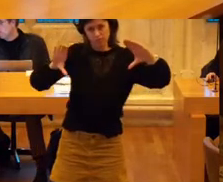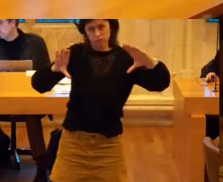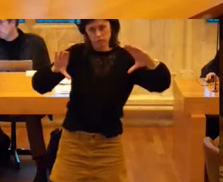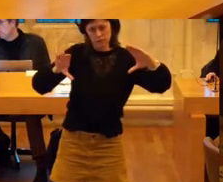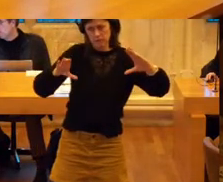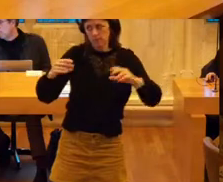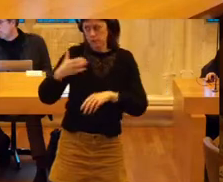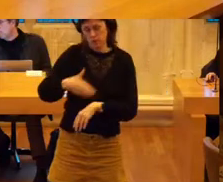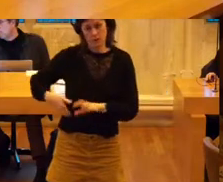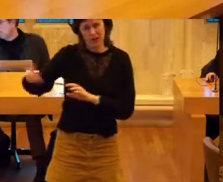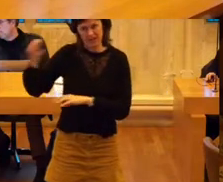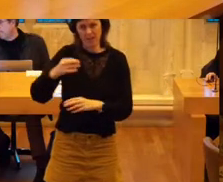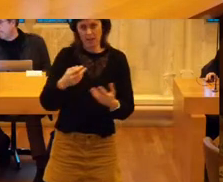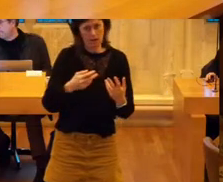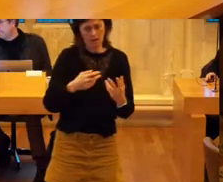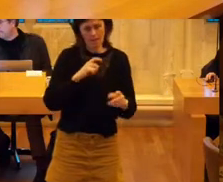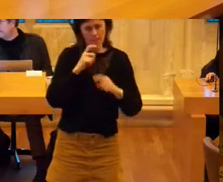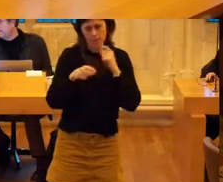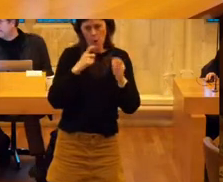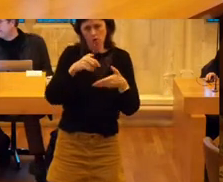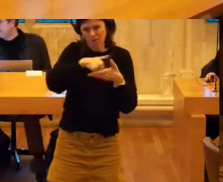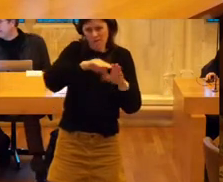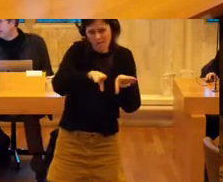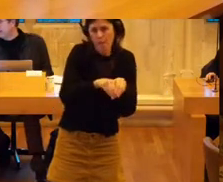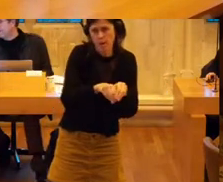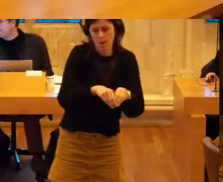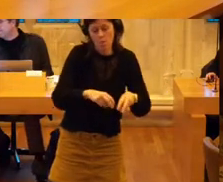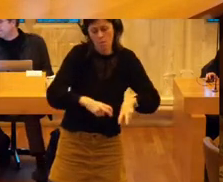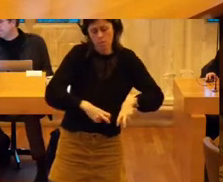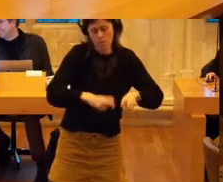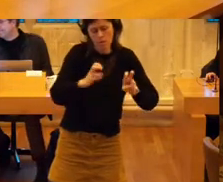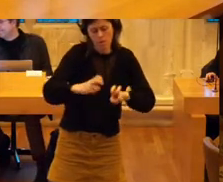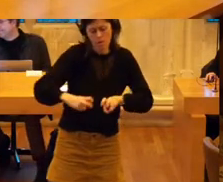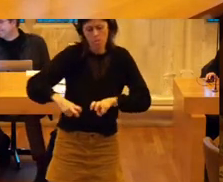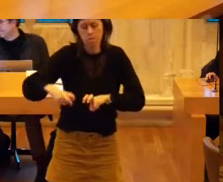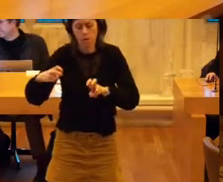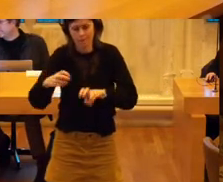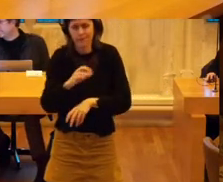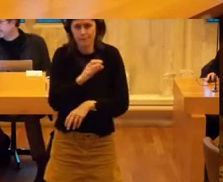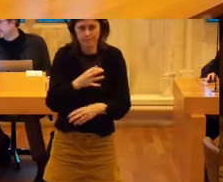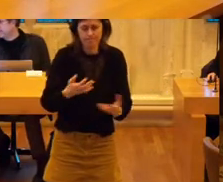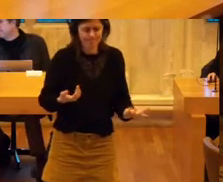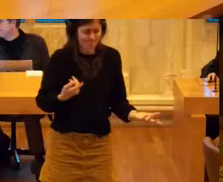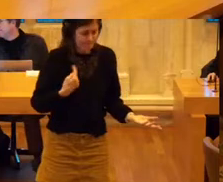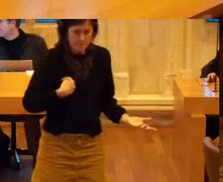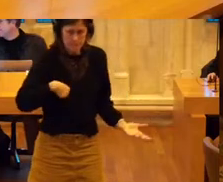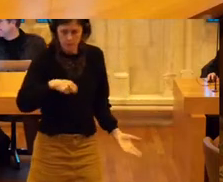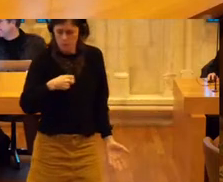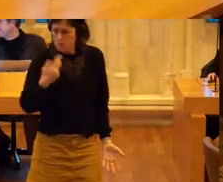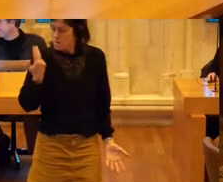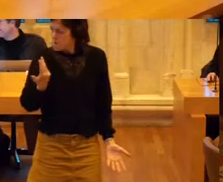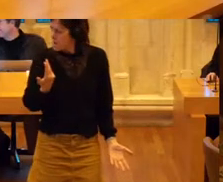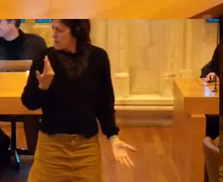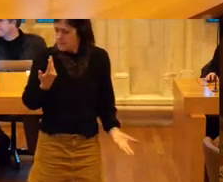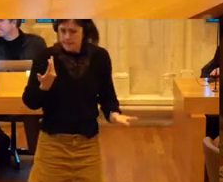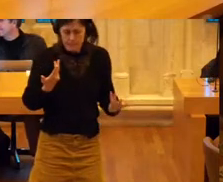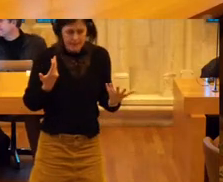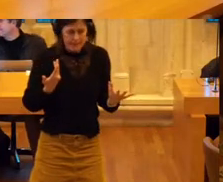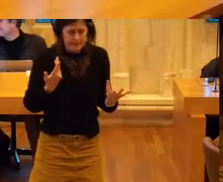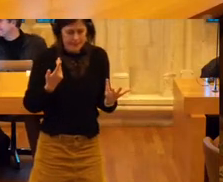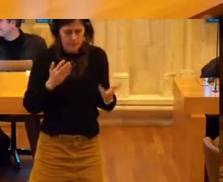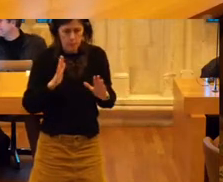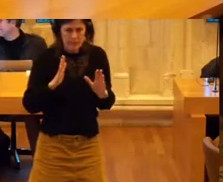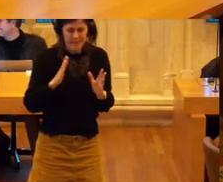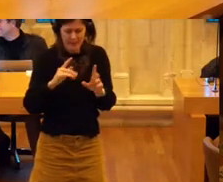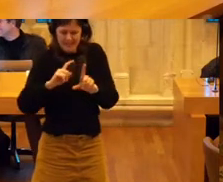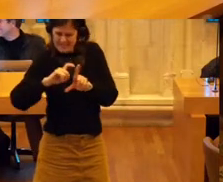très bien précisé, notamment sur les violences intrafamiliales dont on a des difficultés à vraiment déterminer. Peut-être qu'on a aussi un biais